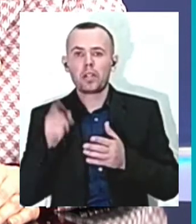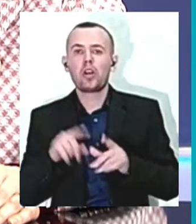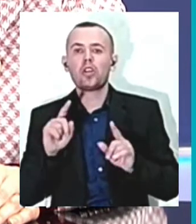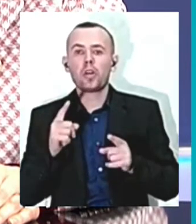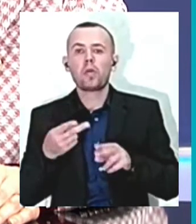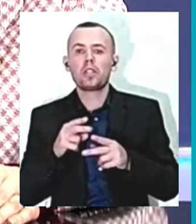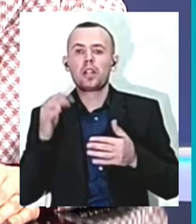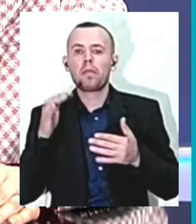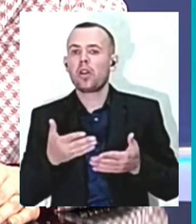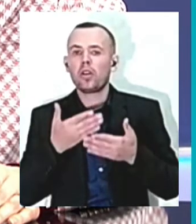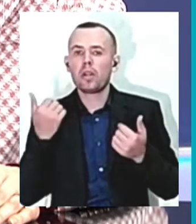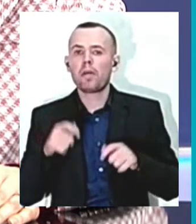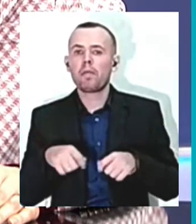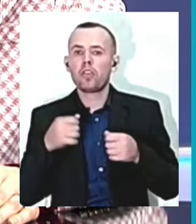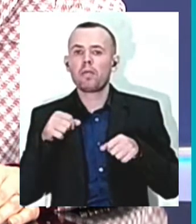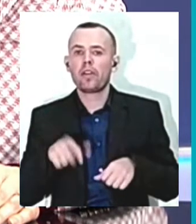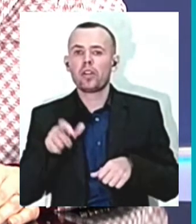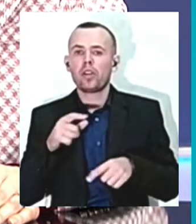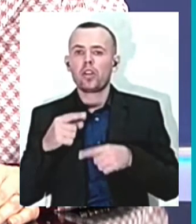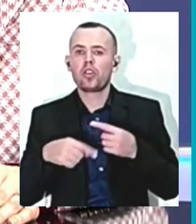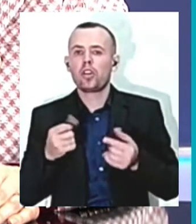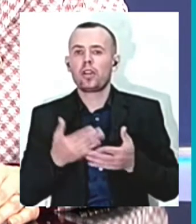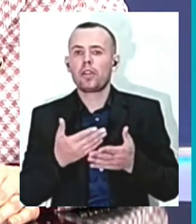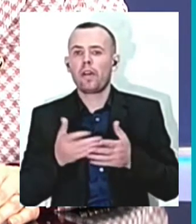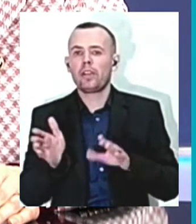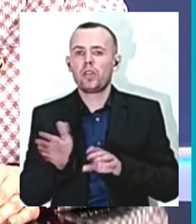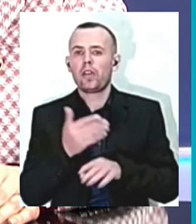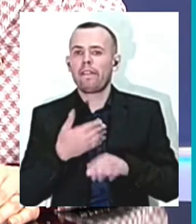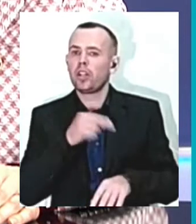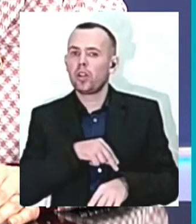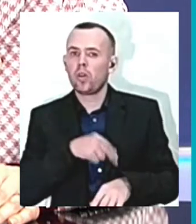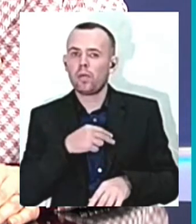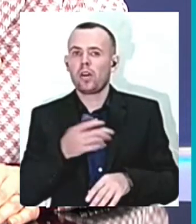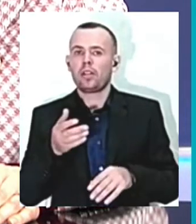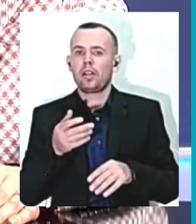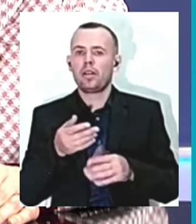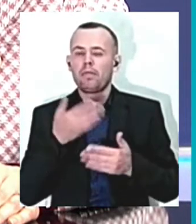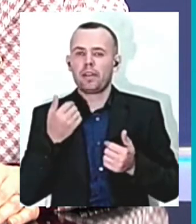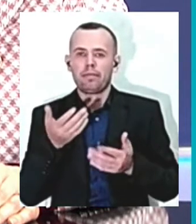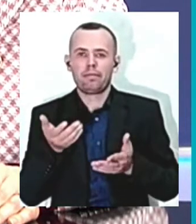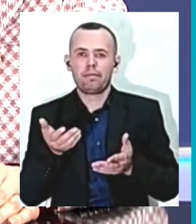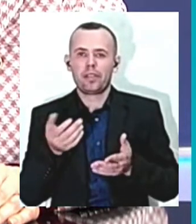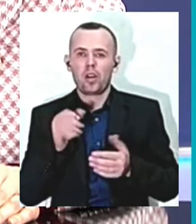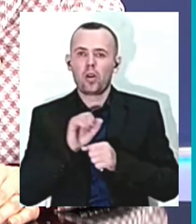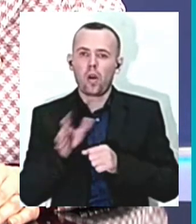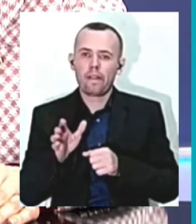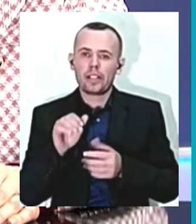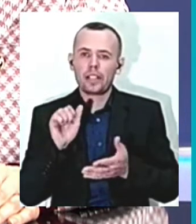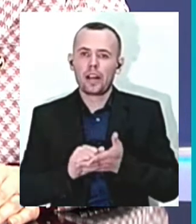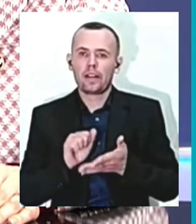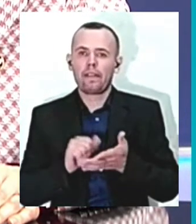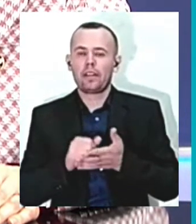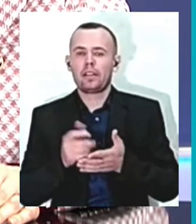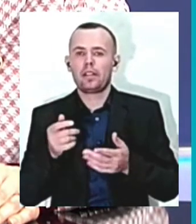порушення прав людини через, наприклад, відсторонення від роботи без відсутності там ковід-сертифікату, примусову вакцинацію проти